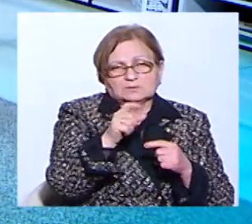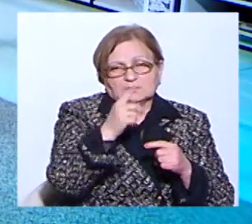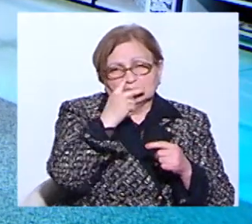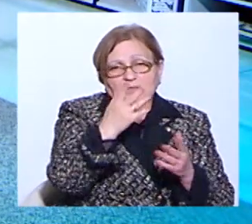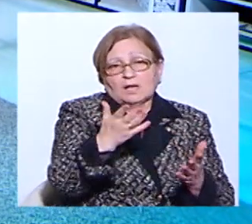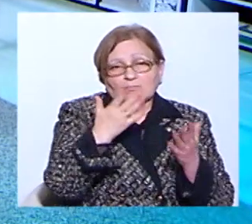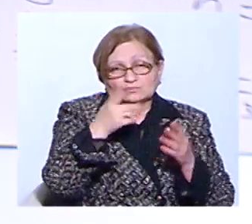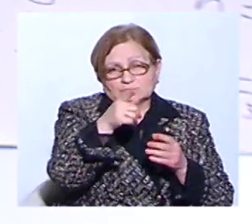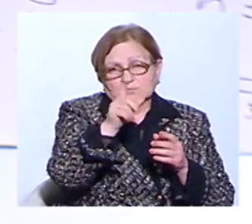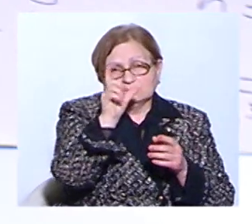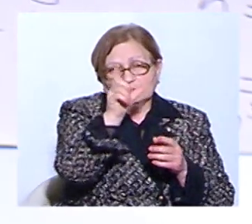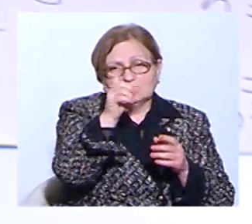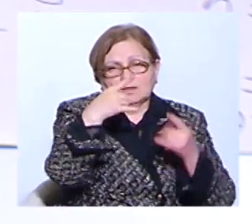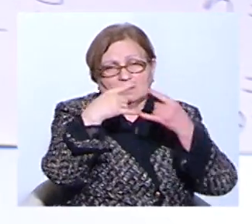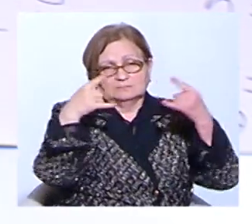გამოჩდება დაფაზე.